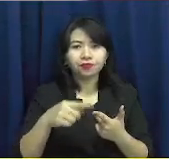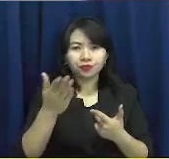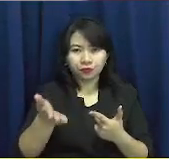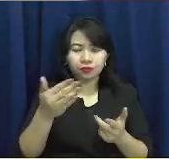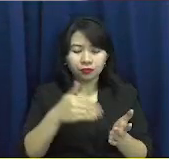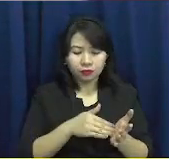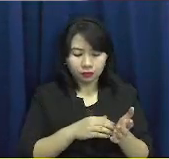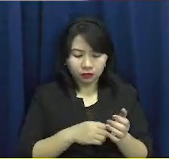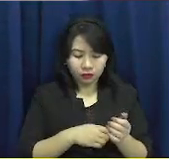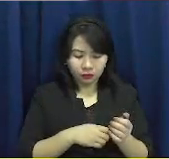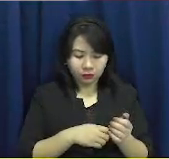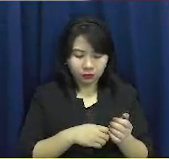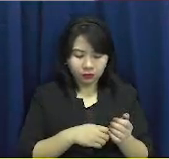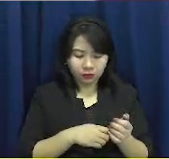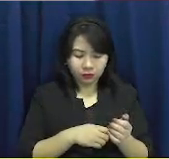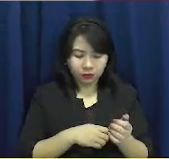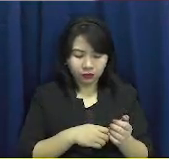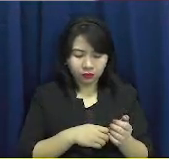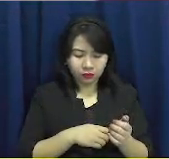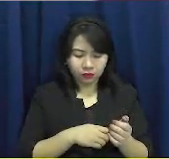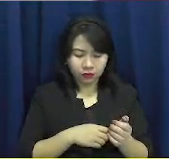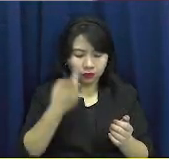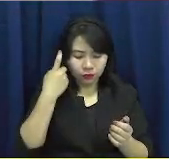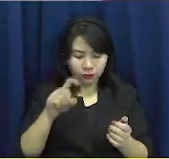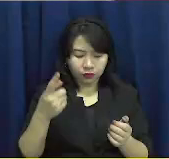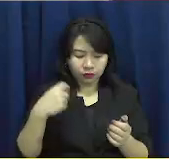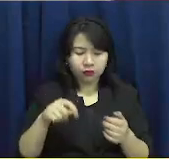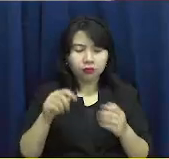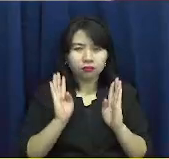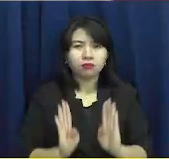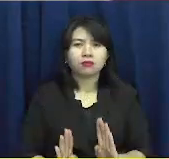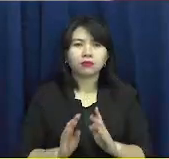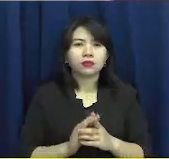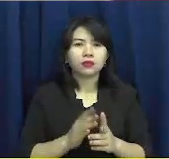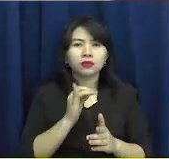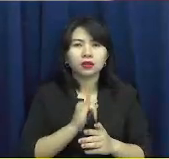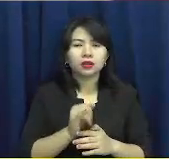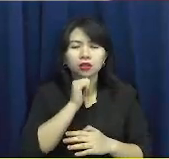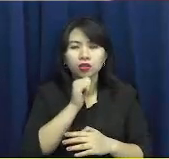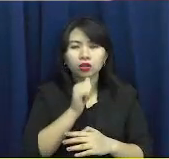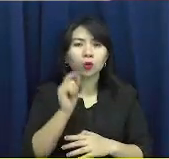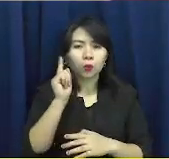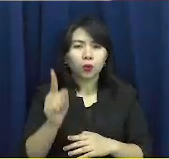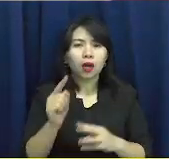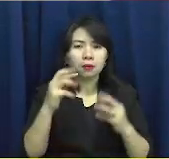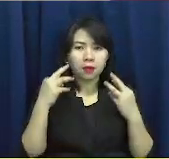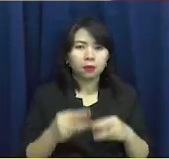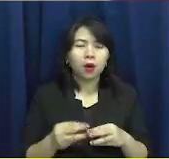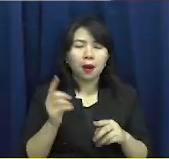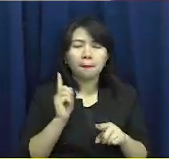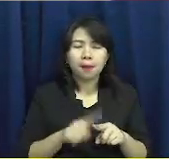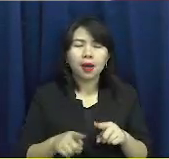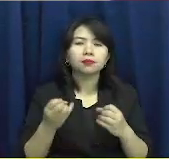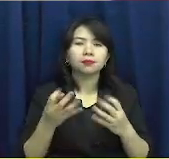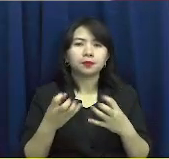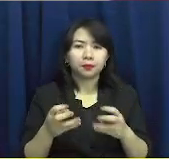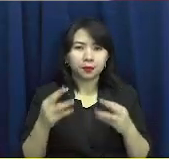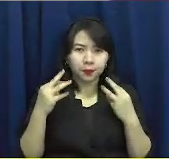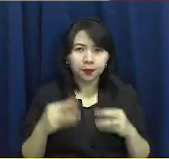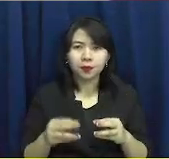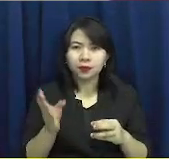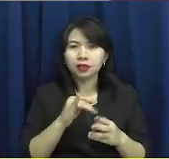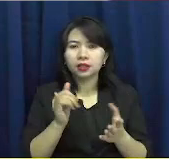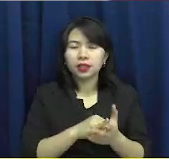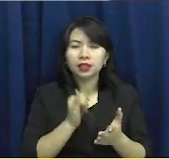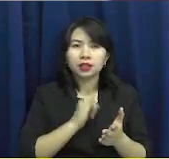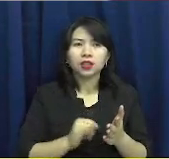maganda po ito eh. Sabi po dito, for the body is not one member but many. Nasa 1 Corinthians chapter